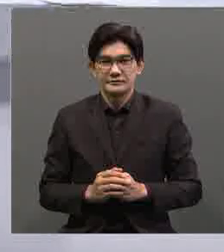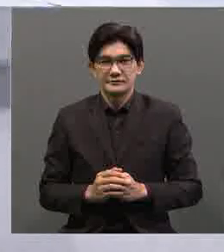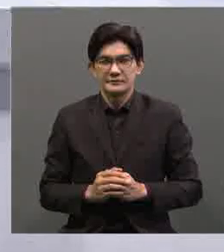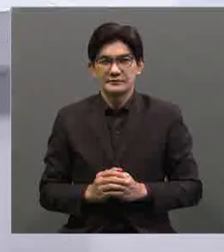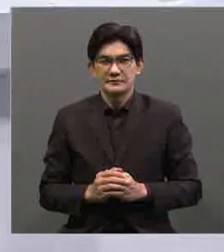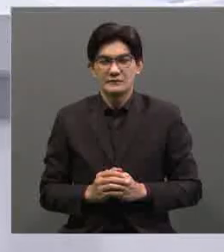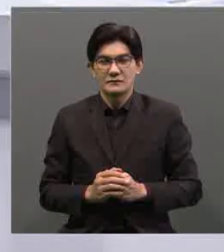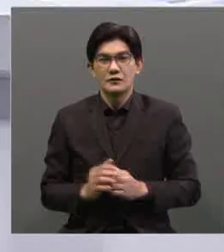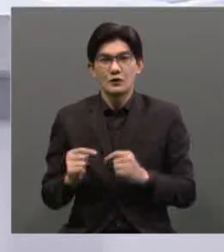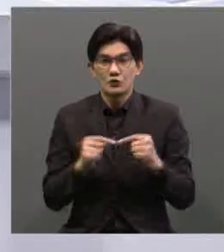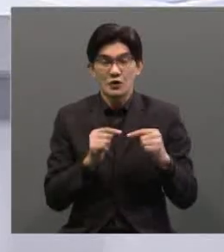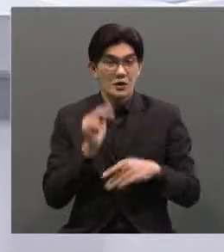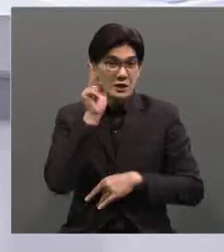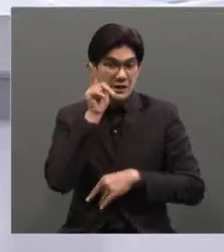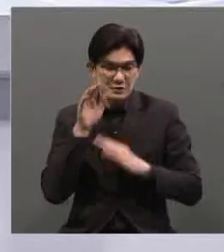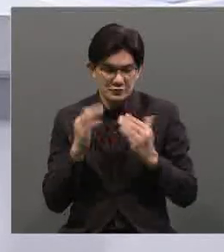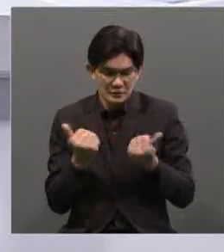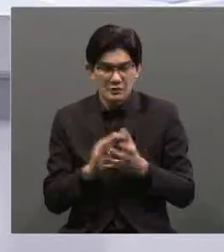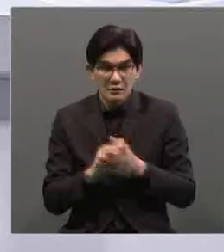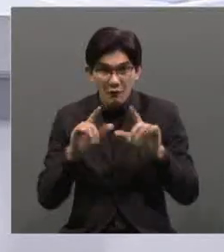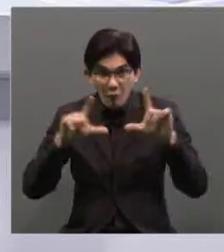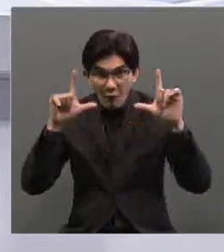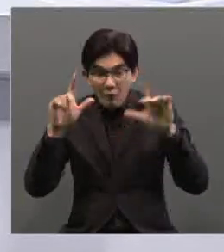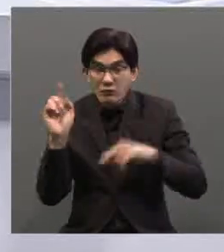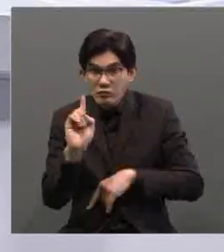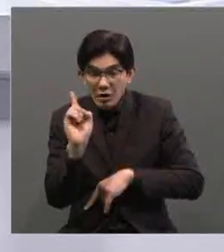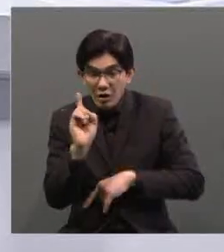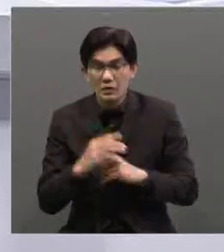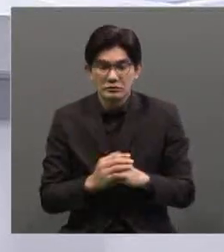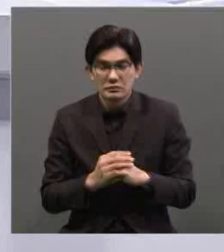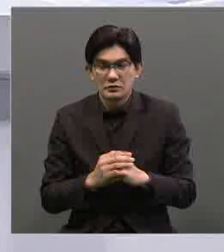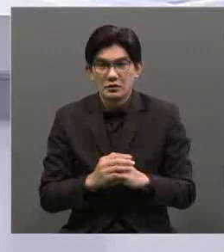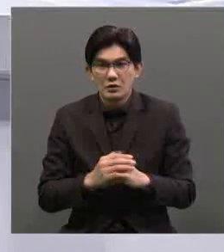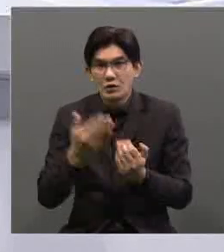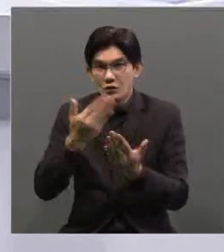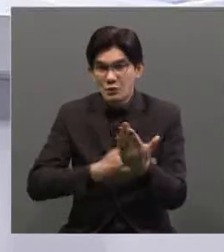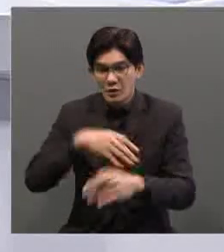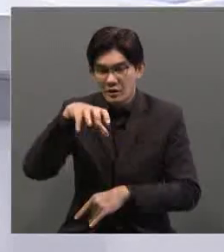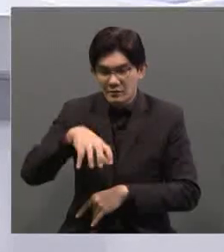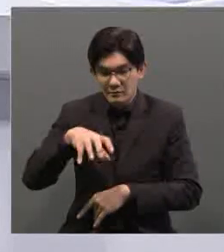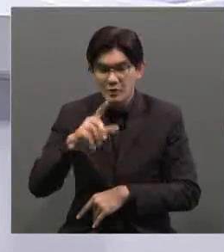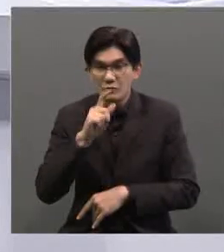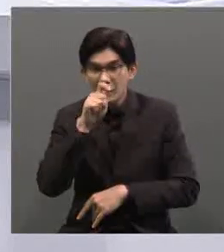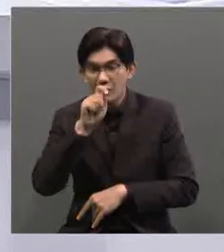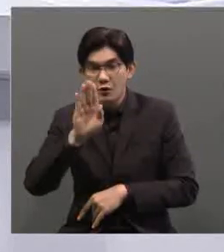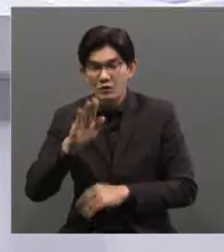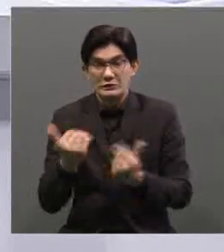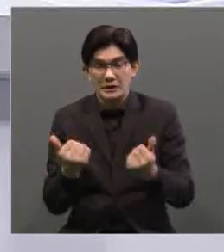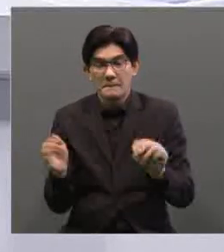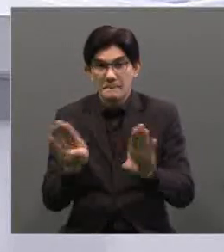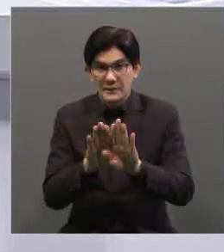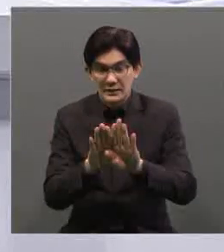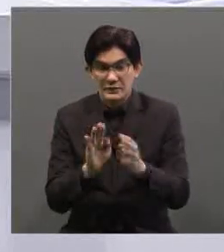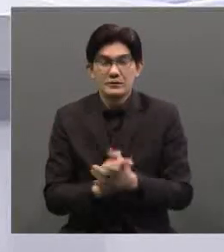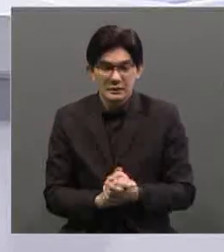กลับมาพูดคุยกันต่อนะครับคุณผู้ชมวันนี้เป็นที่ฮือฮามาตลอดทั้งวันเรื่องของการปิดกองสลากพลัสนะที่มาที่ไปที่